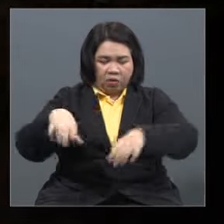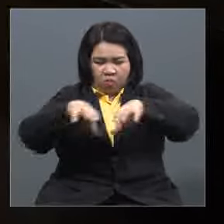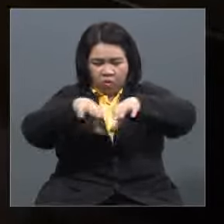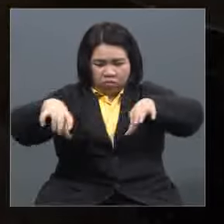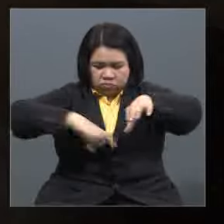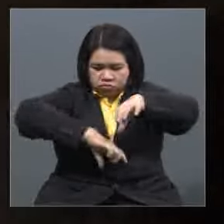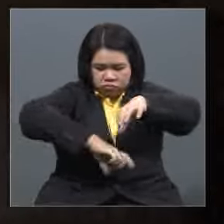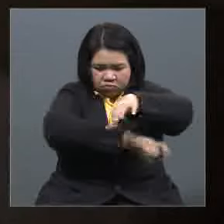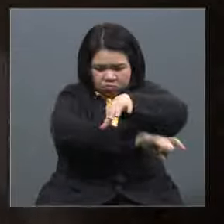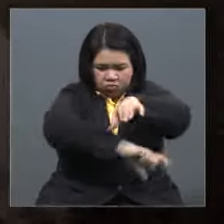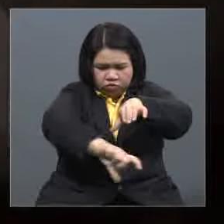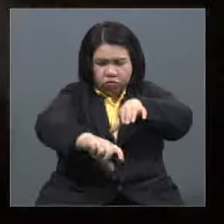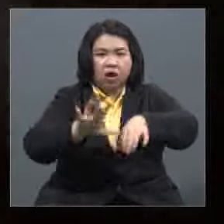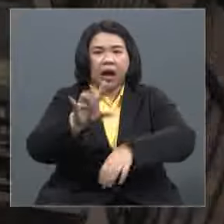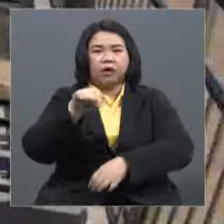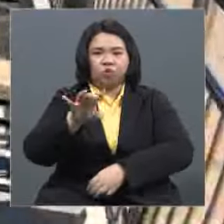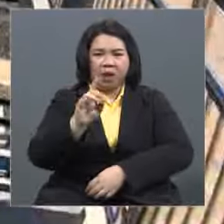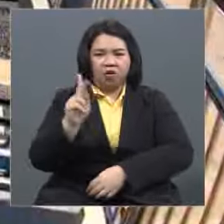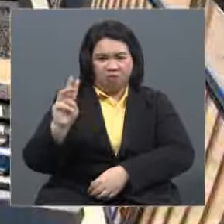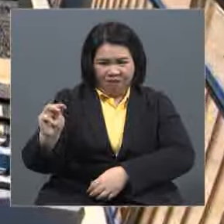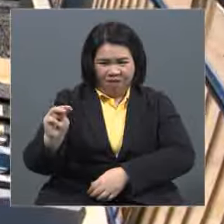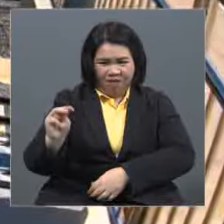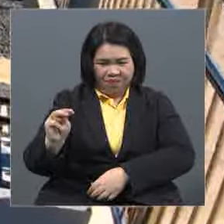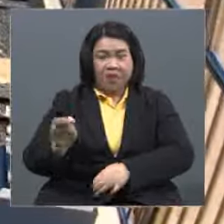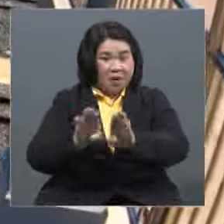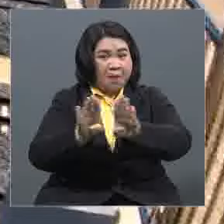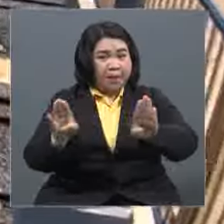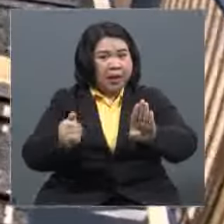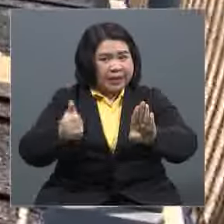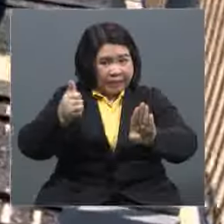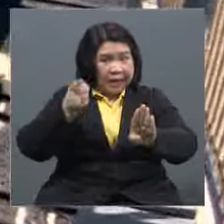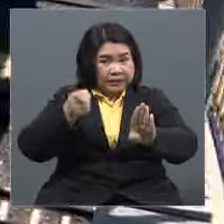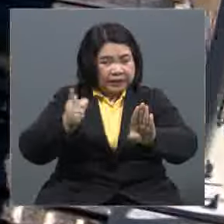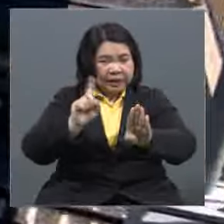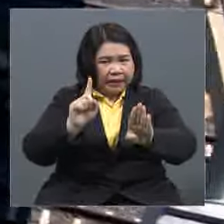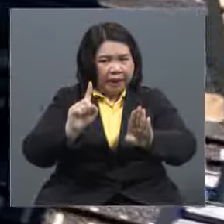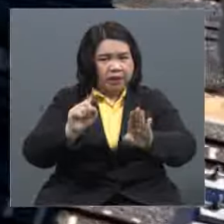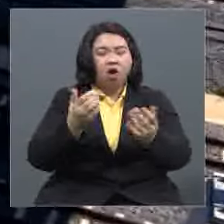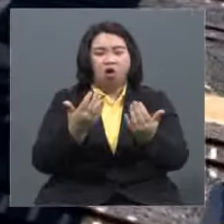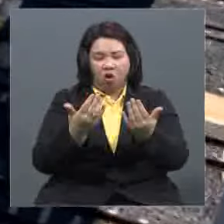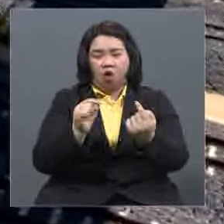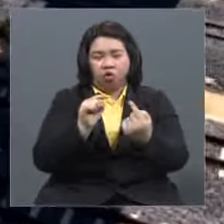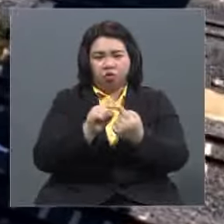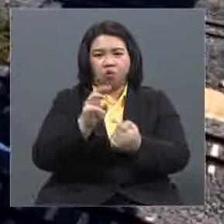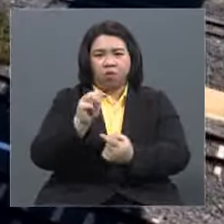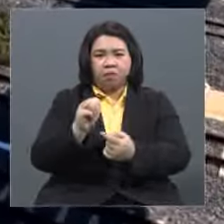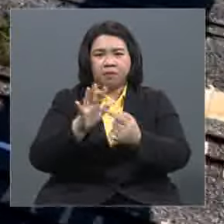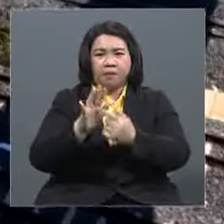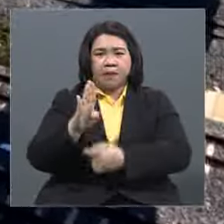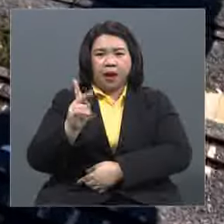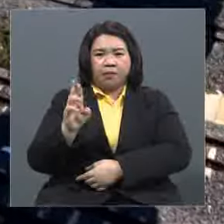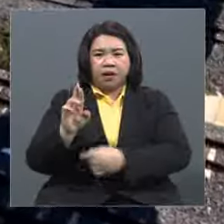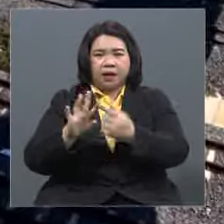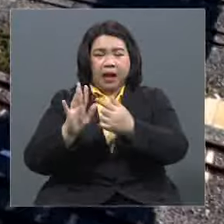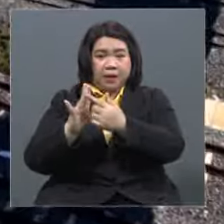ที่ยาวที่สุด 5.8กมจะเปิดให้ประชาชนได้ใช้ช่วงมาบกระเบาลองขนานจิตภายใน